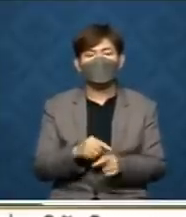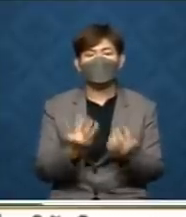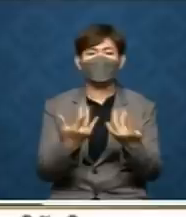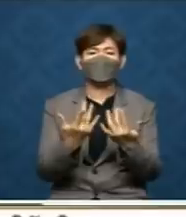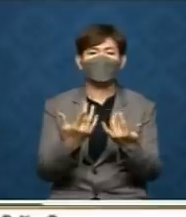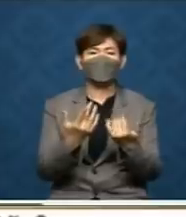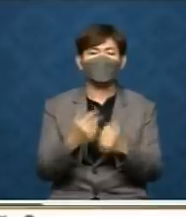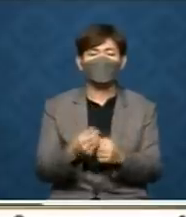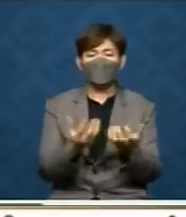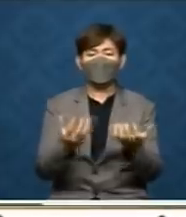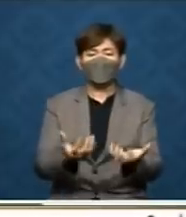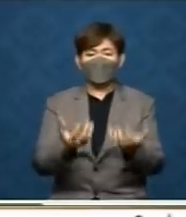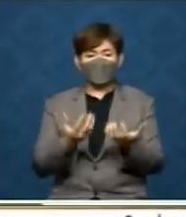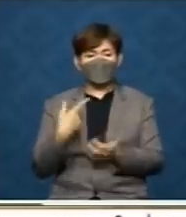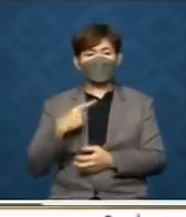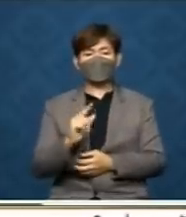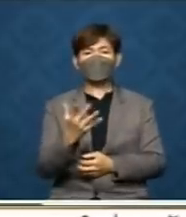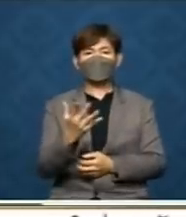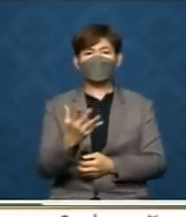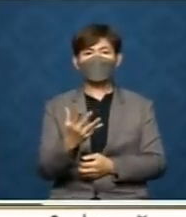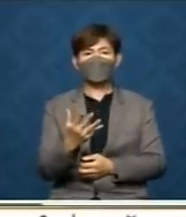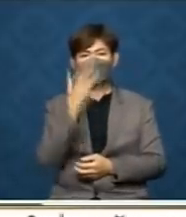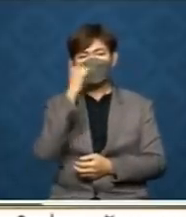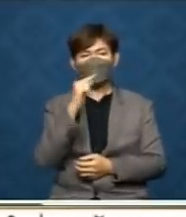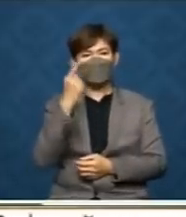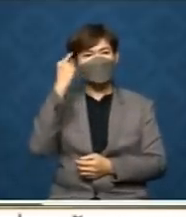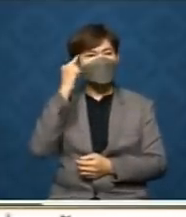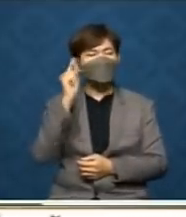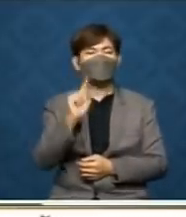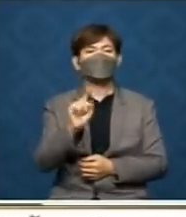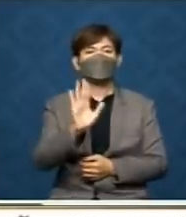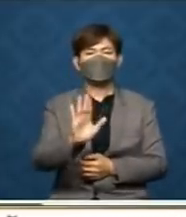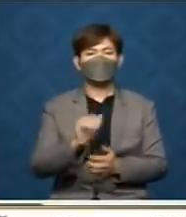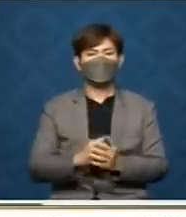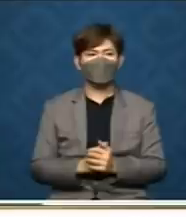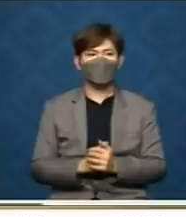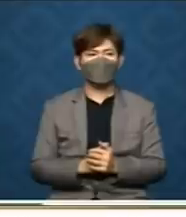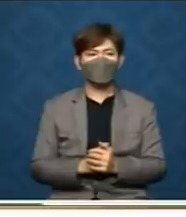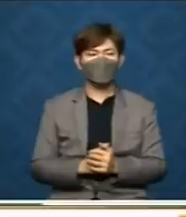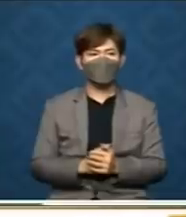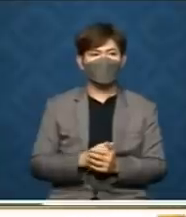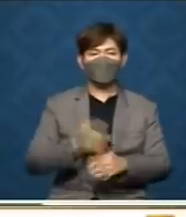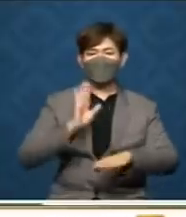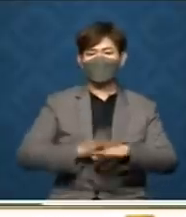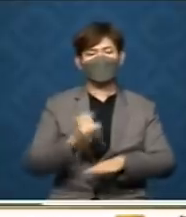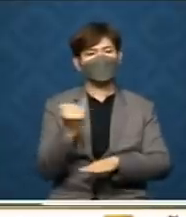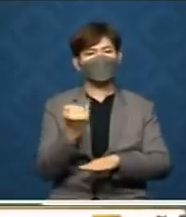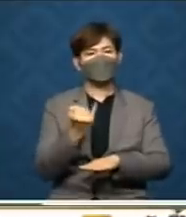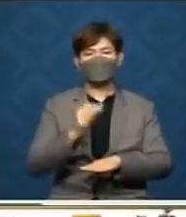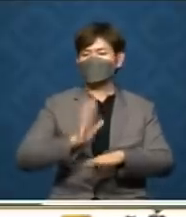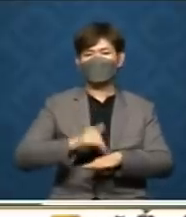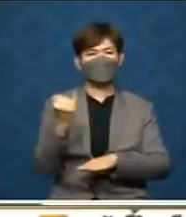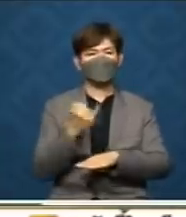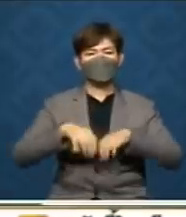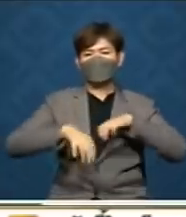แล้วเอามาทำไมนี่คือวิสัยทัศน์อันต่อไปครับสไลด์ต่อไปก็คือไร้ความสามารถไร้ความ